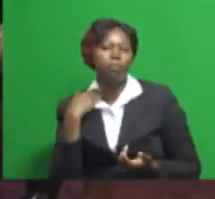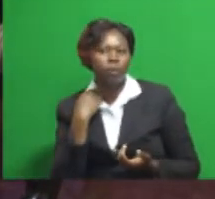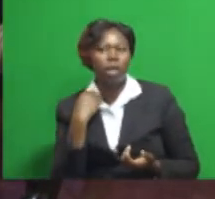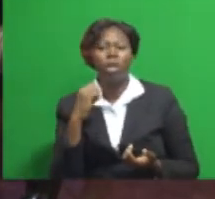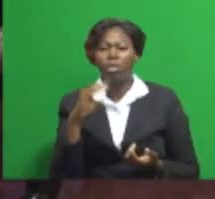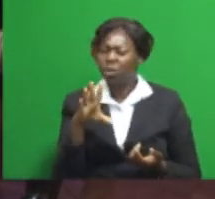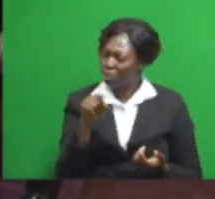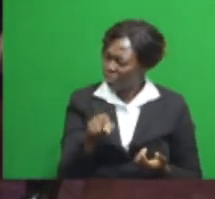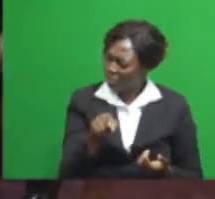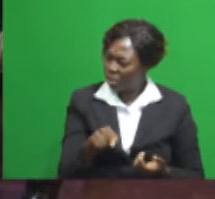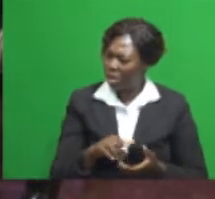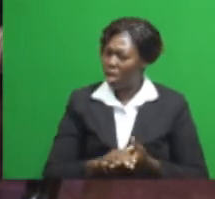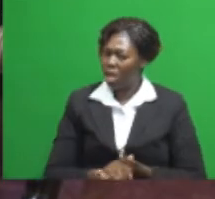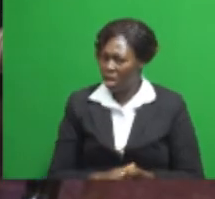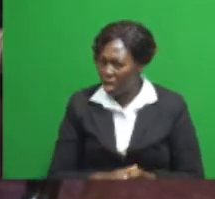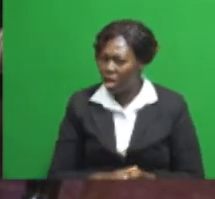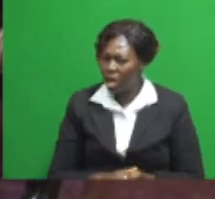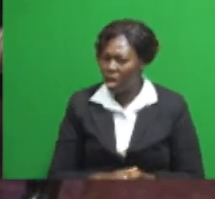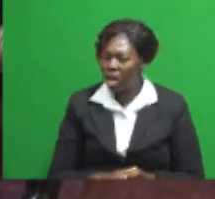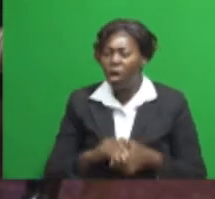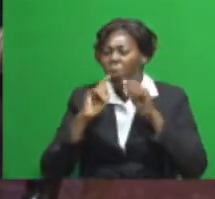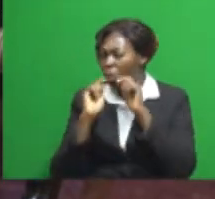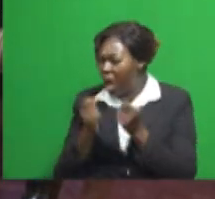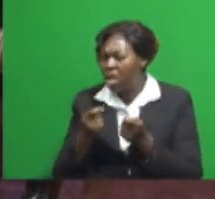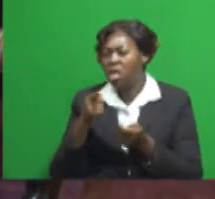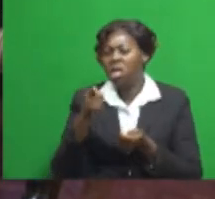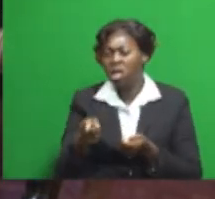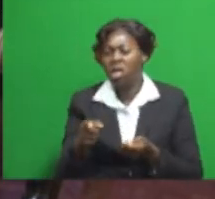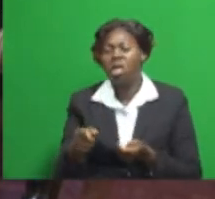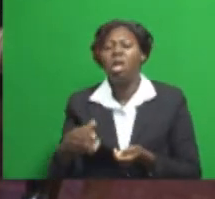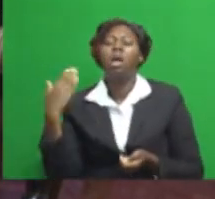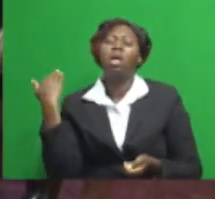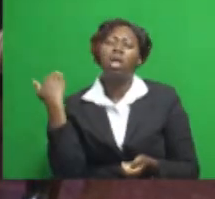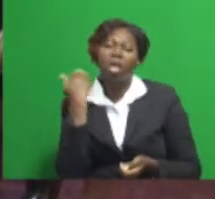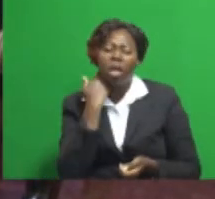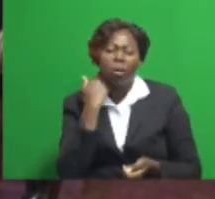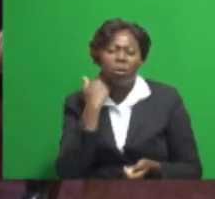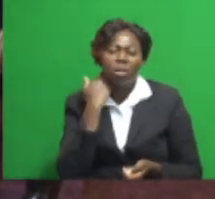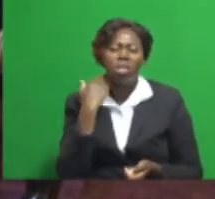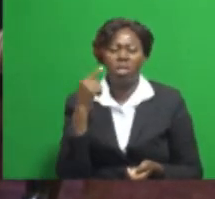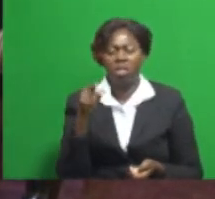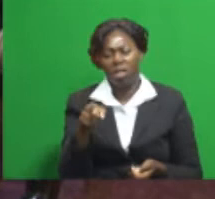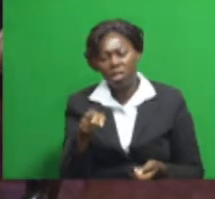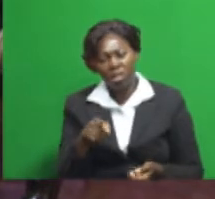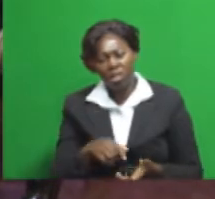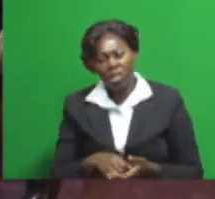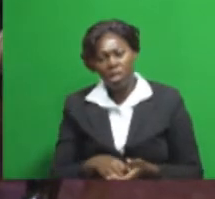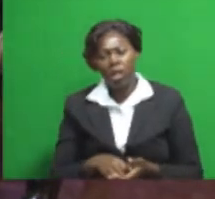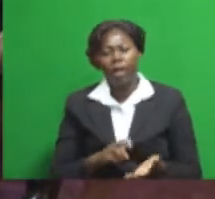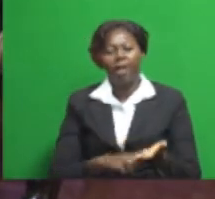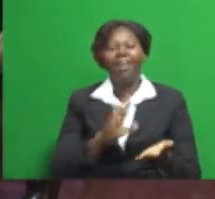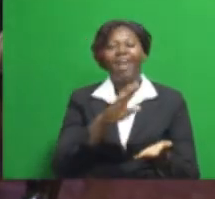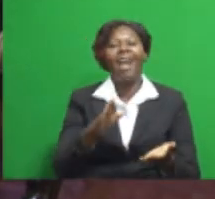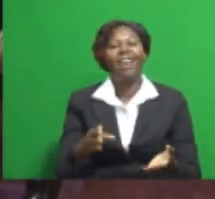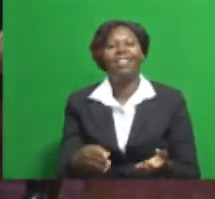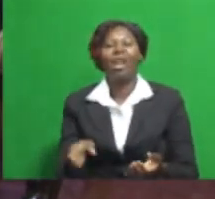mubvunzo. But see James eh akazourayiwa vamwe vachirwirwa vana Shadrake mumoto. Eh. Saka mibvunzo